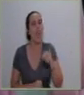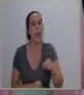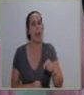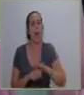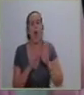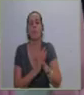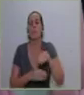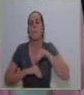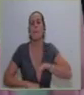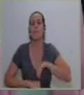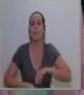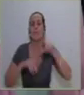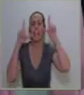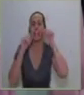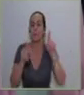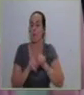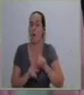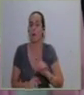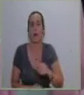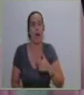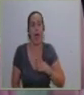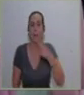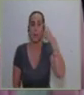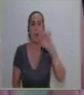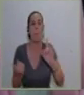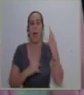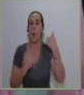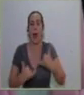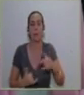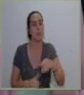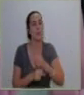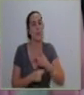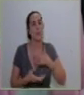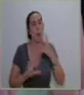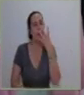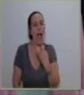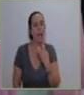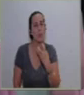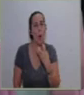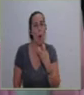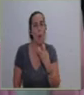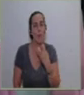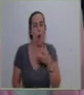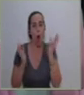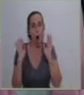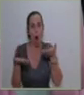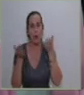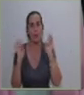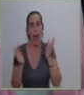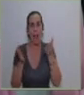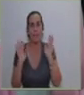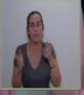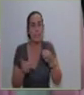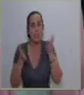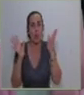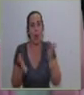מה שחבוי בך ונרדם, כמילות השיר. ירמי, אני לא יודע מה קורה היום, וזה עושה אותי מאוד עצוב. אוי, אוי ואבוי, זה